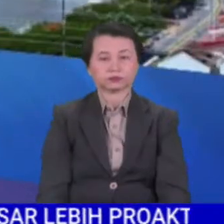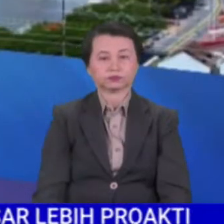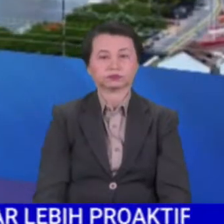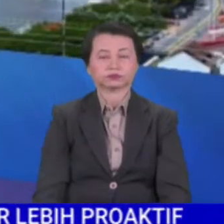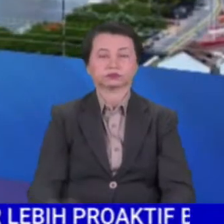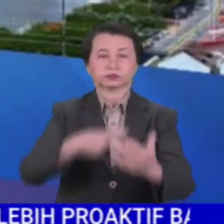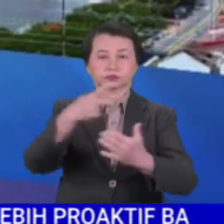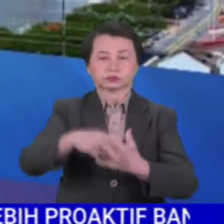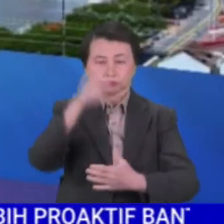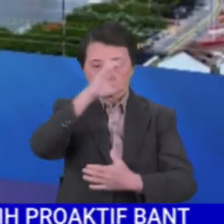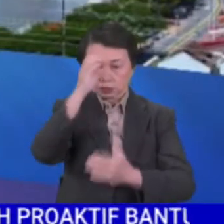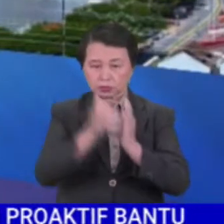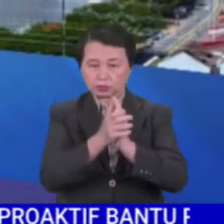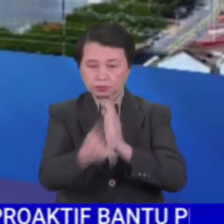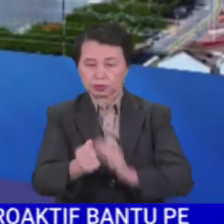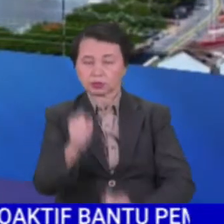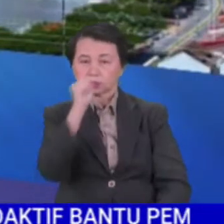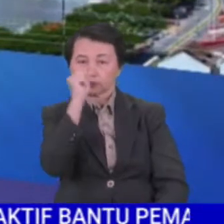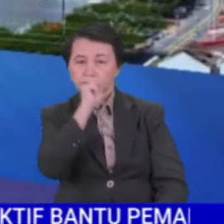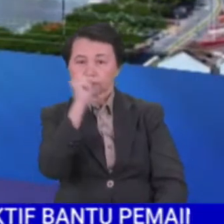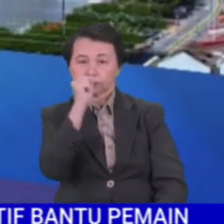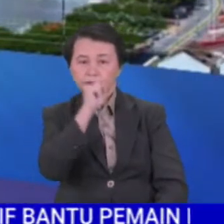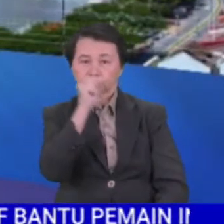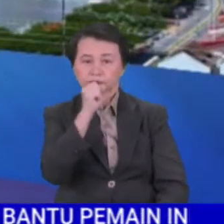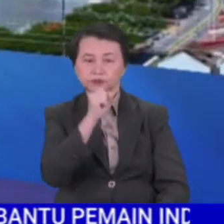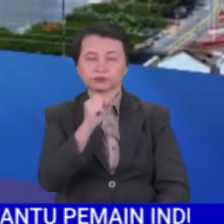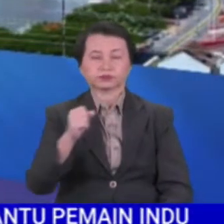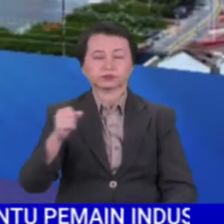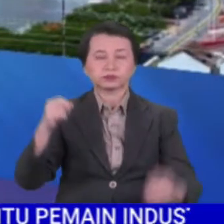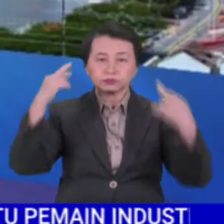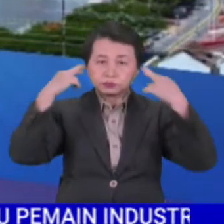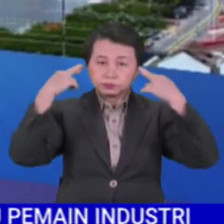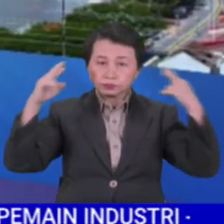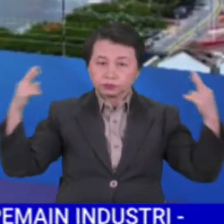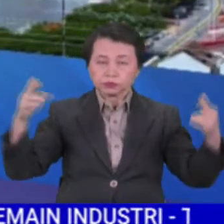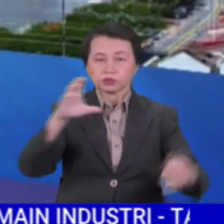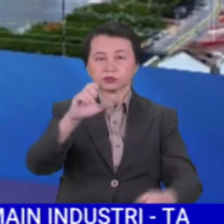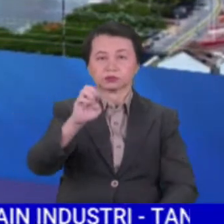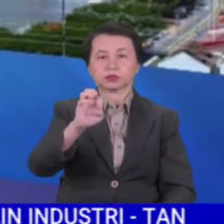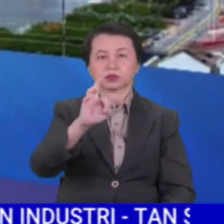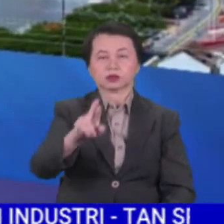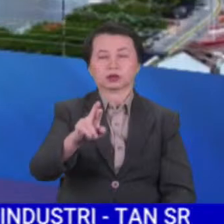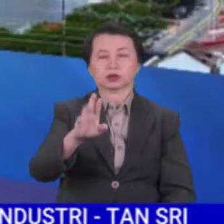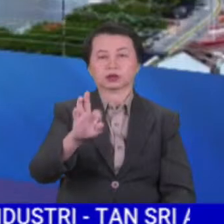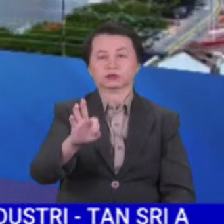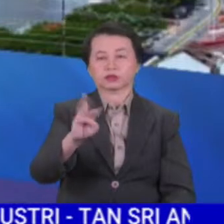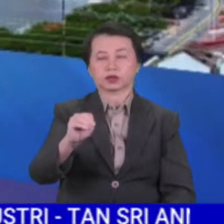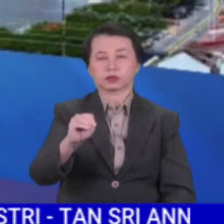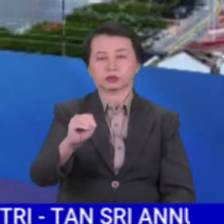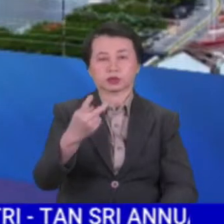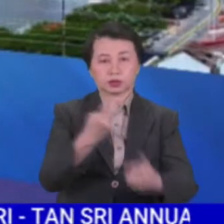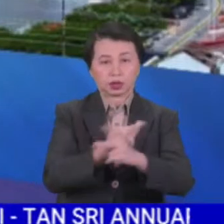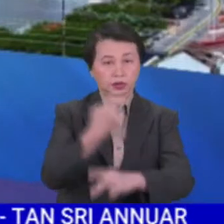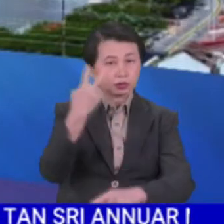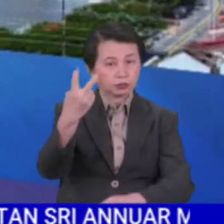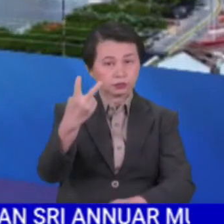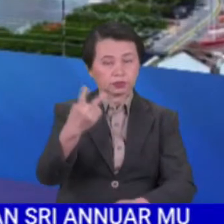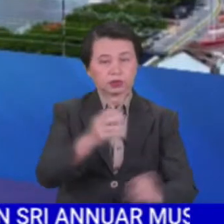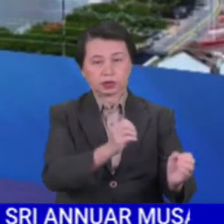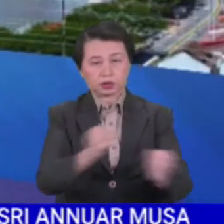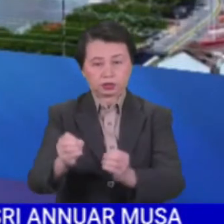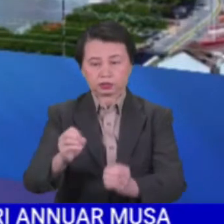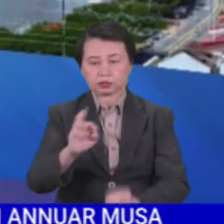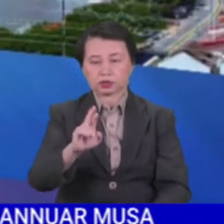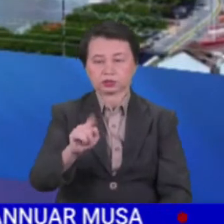Baik, program pencarian bakat nyanyian Carta Bakat Radio CBR Limbang FM musim kedua Anjuran Radio Television